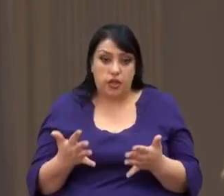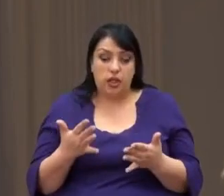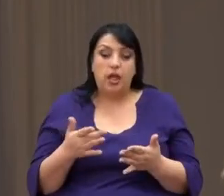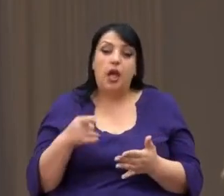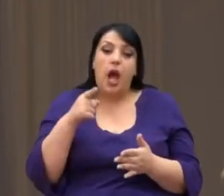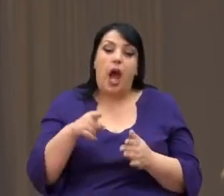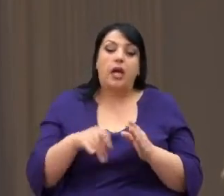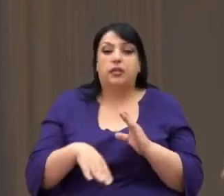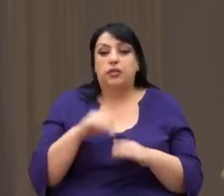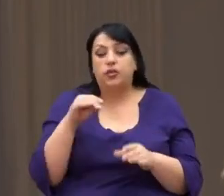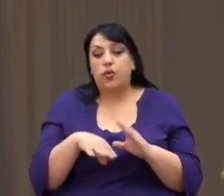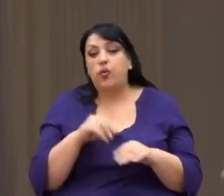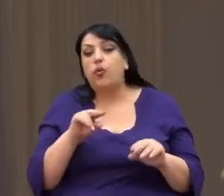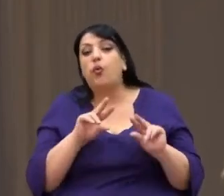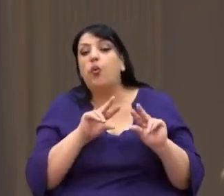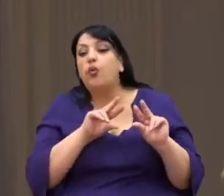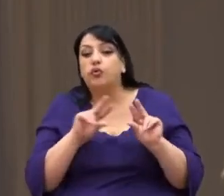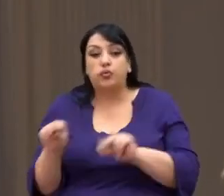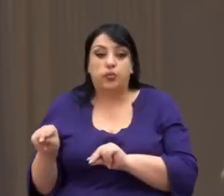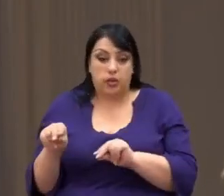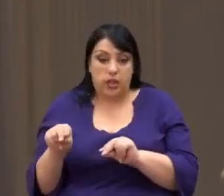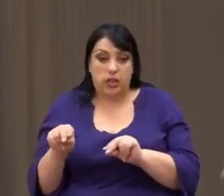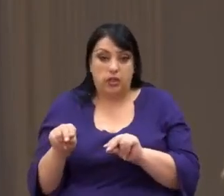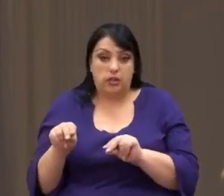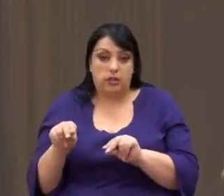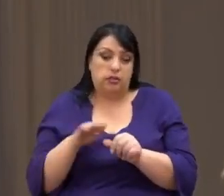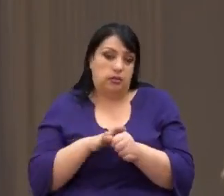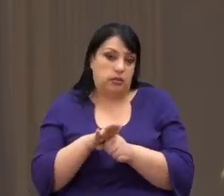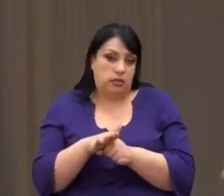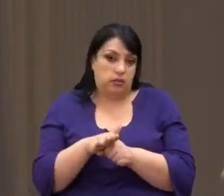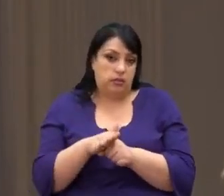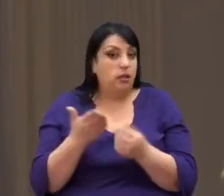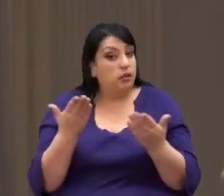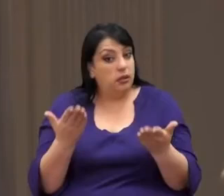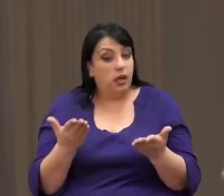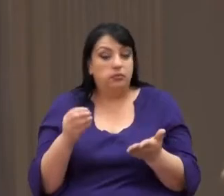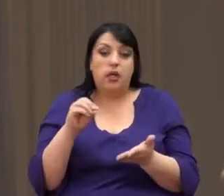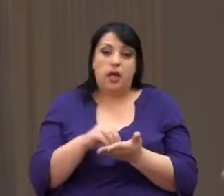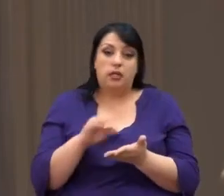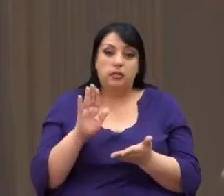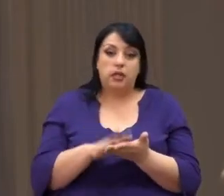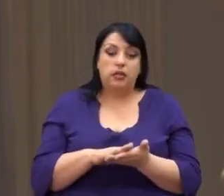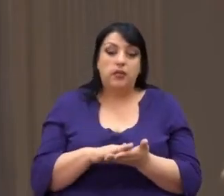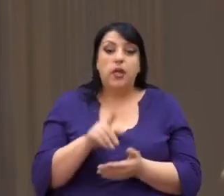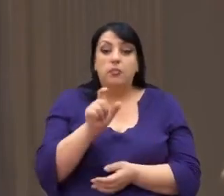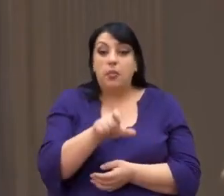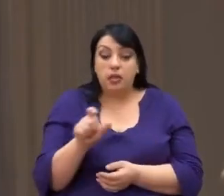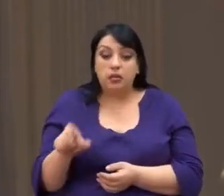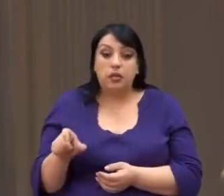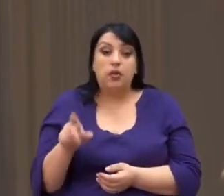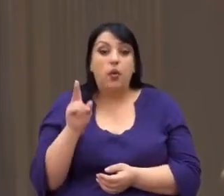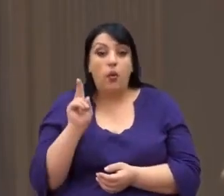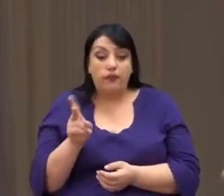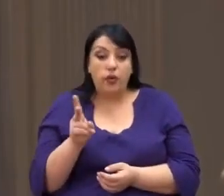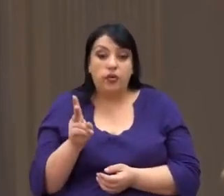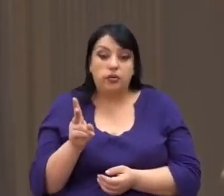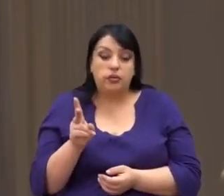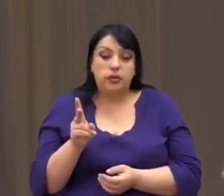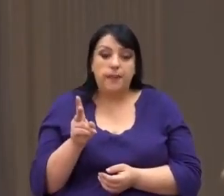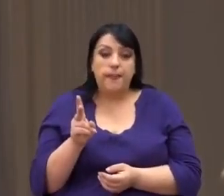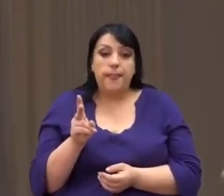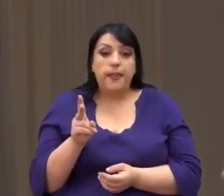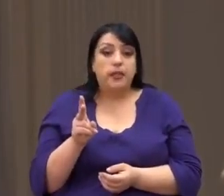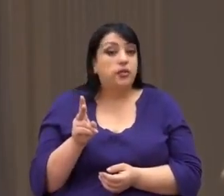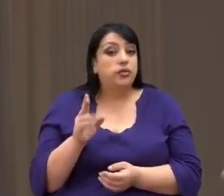խոստումների իրականացումը կամ արձանագրել, որ այն ուժերը, որոնք որ